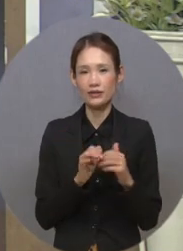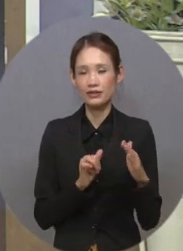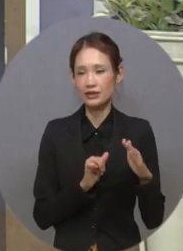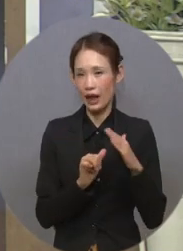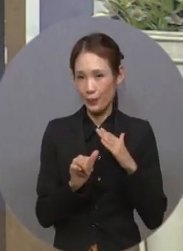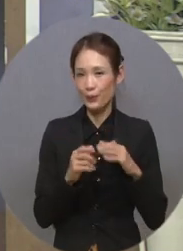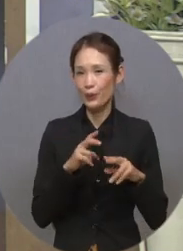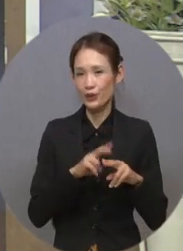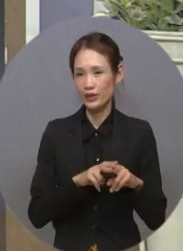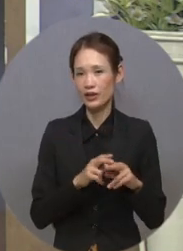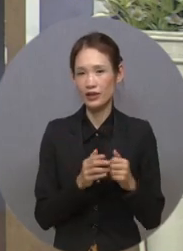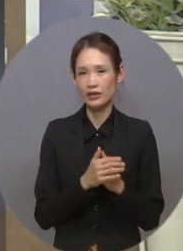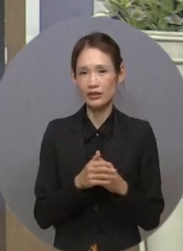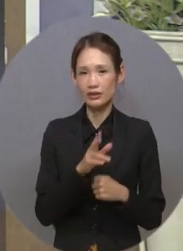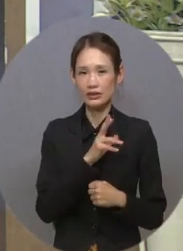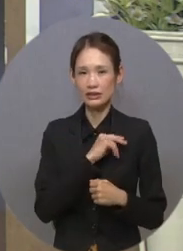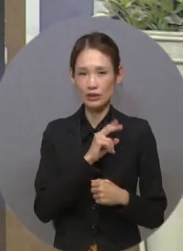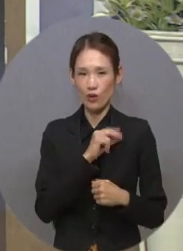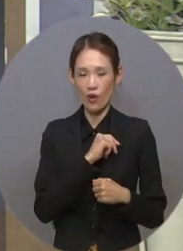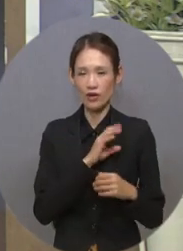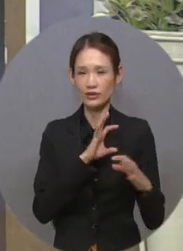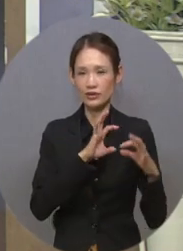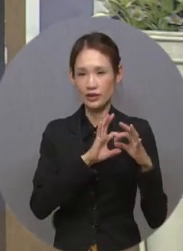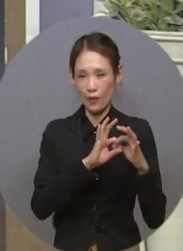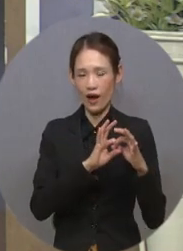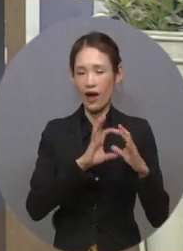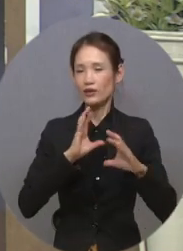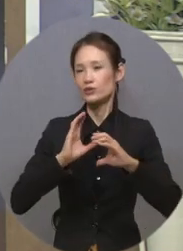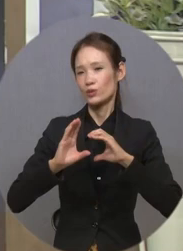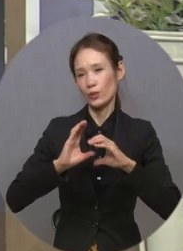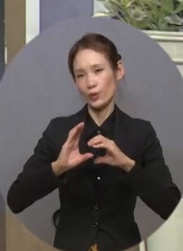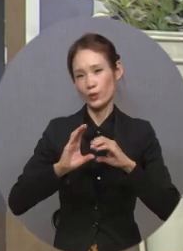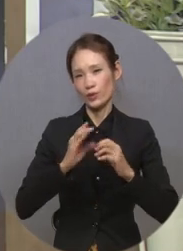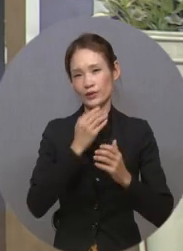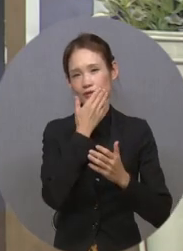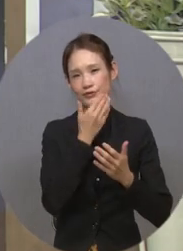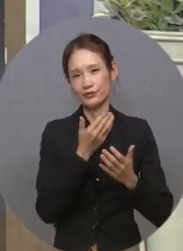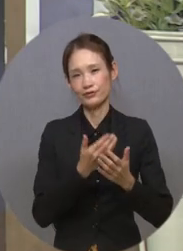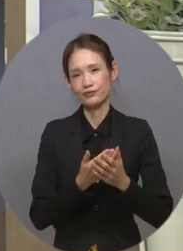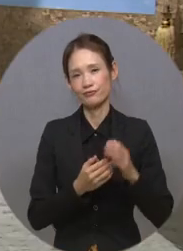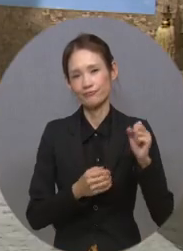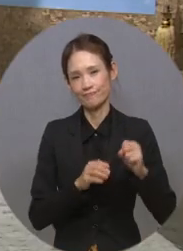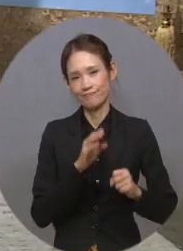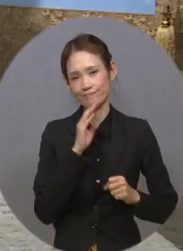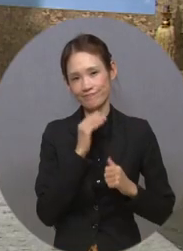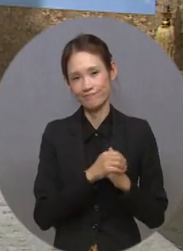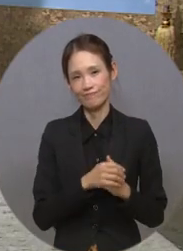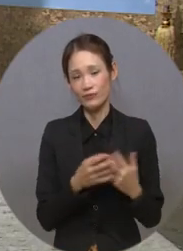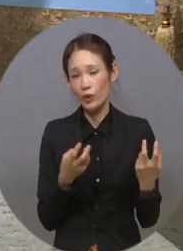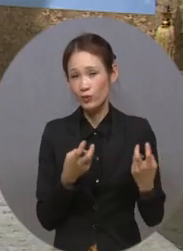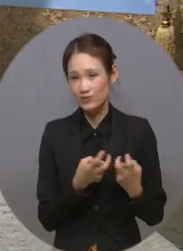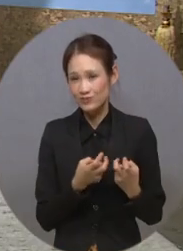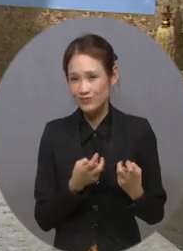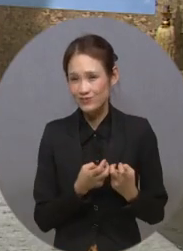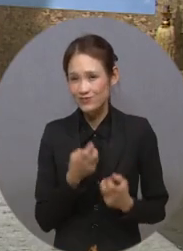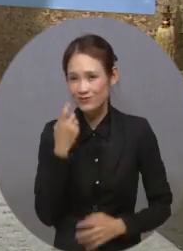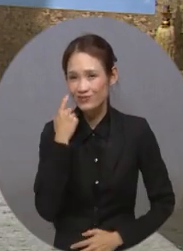자리다 보니까 이 의원들과의 소통도 굉장히 좀 중요할 것 같은데요. 그렇죠. 소통은 좀 어떻게